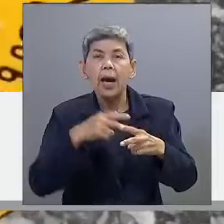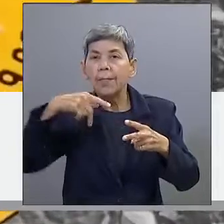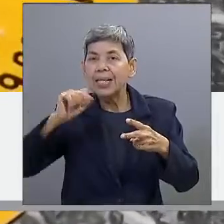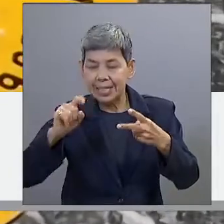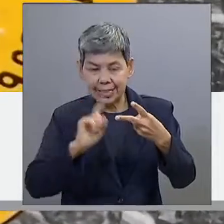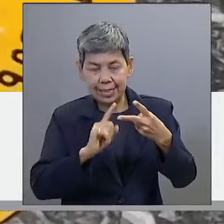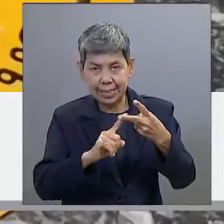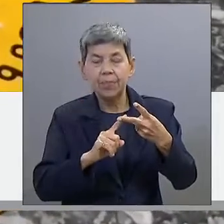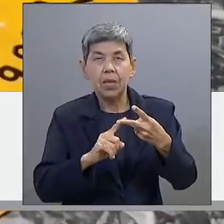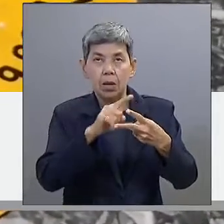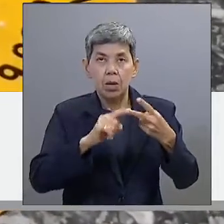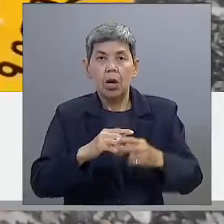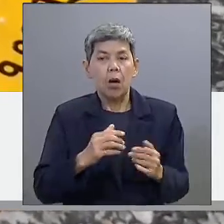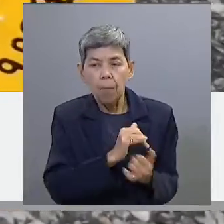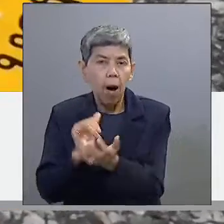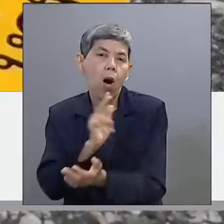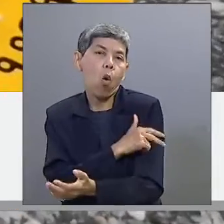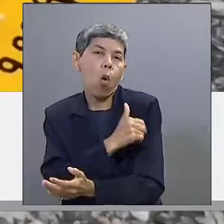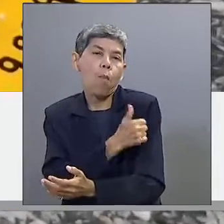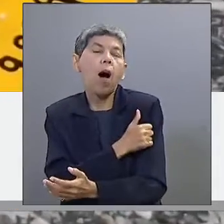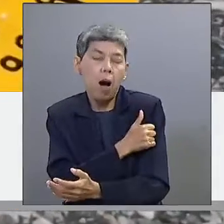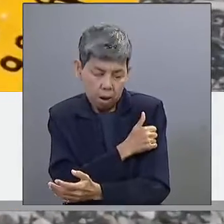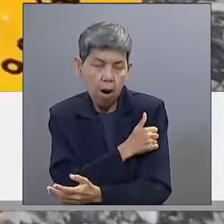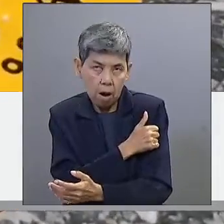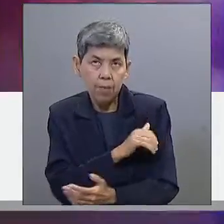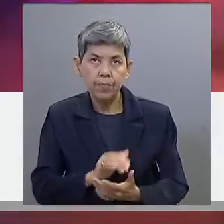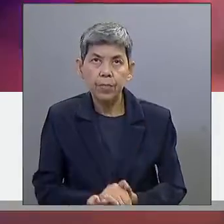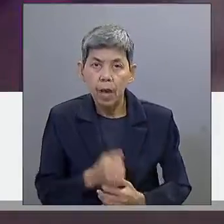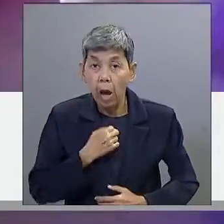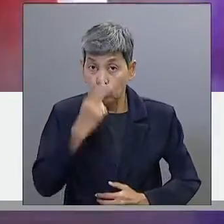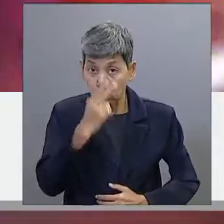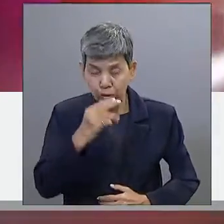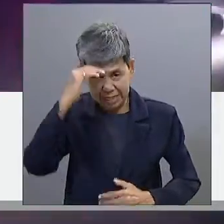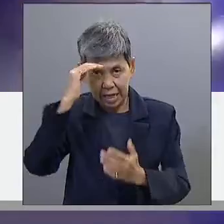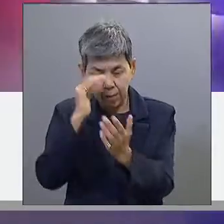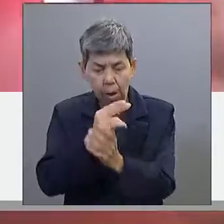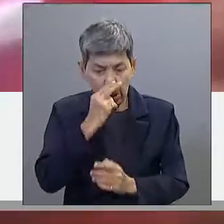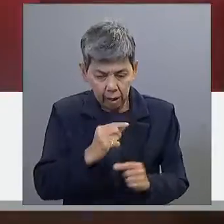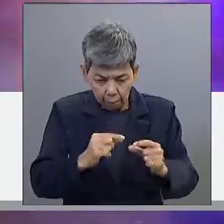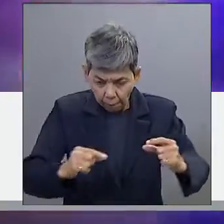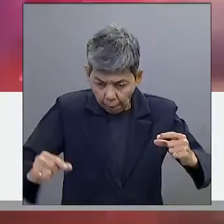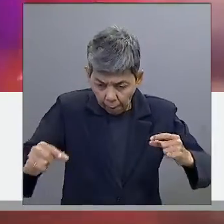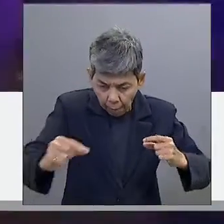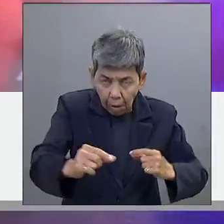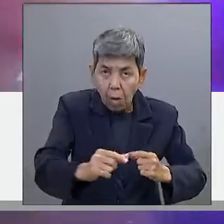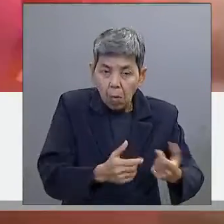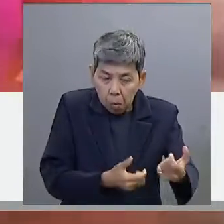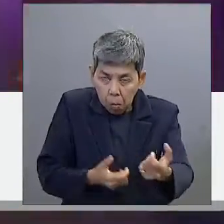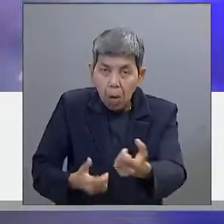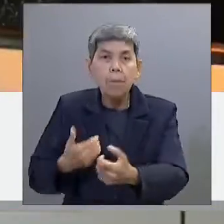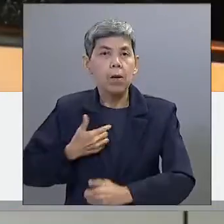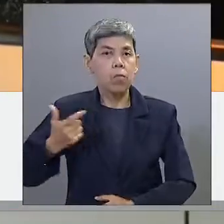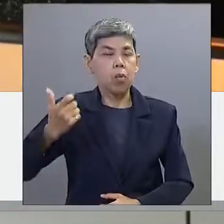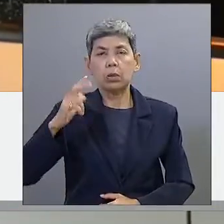คงสุวรรณซึ่งถูกนำตัวส่งโรงพยาบาลไปแล้วค่ะในที่เกิดเหตุตำรวจไปพบปลอกกระสุนปืนอาก้าและปืนพก